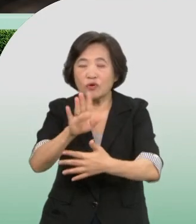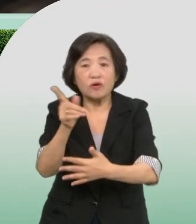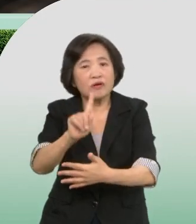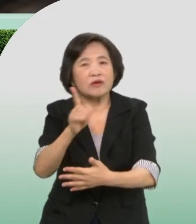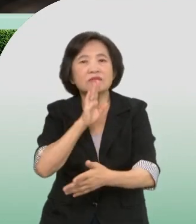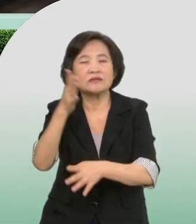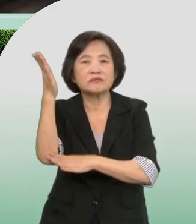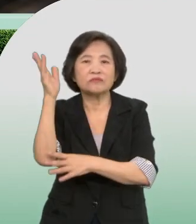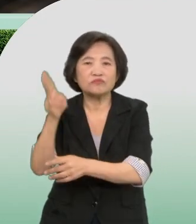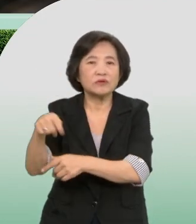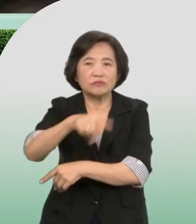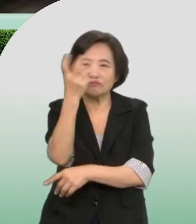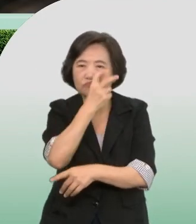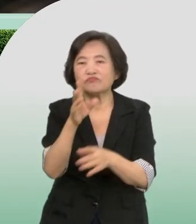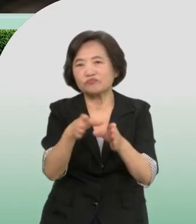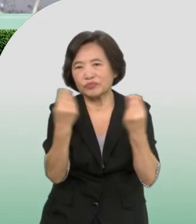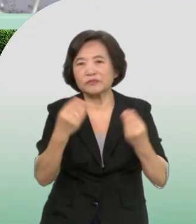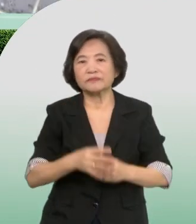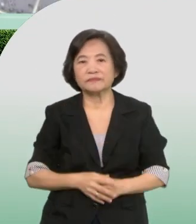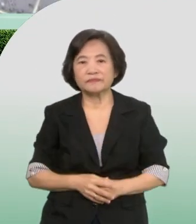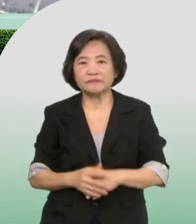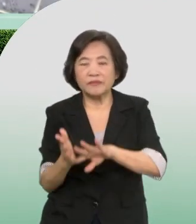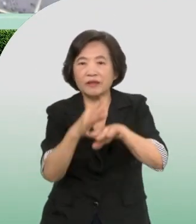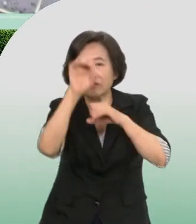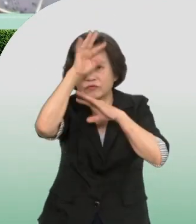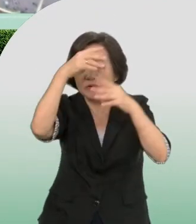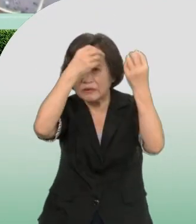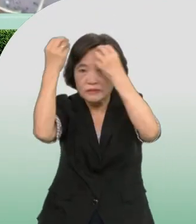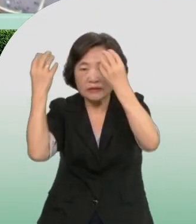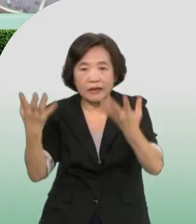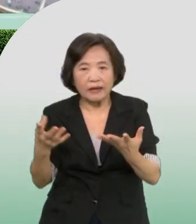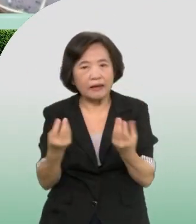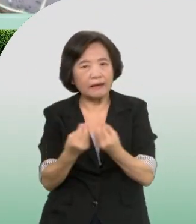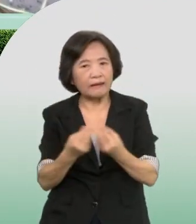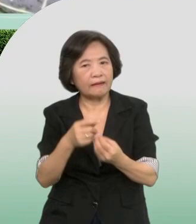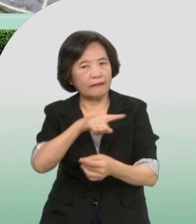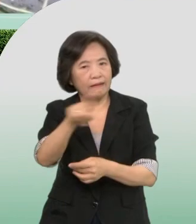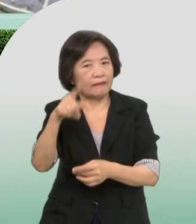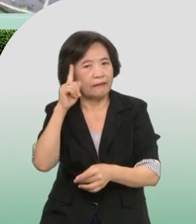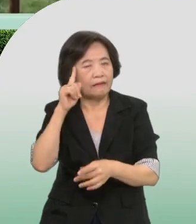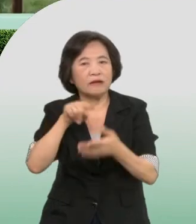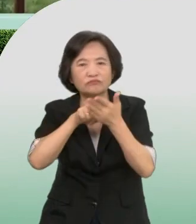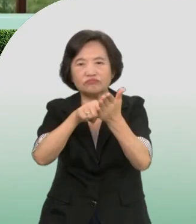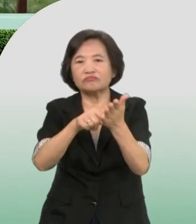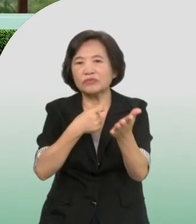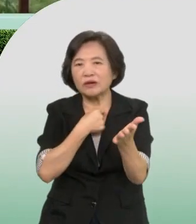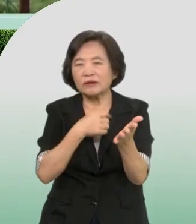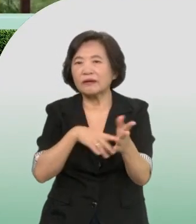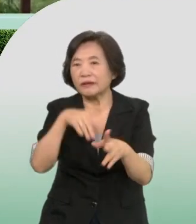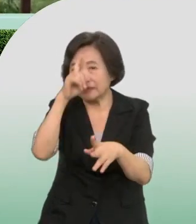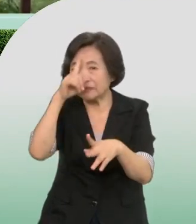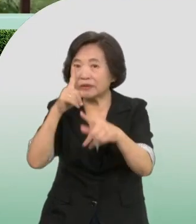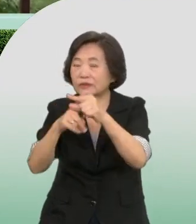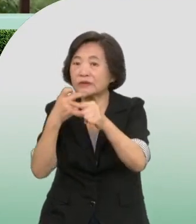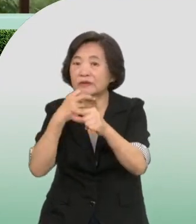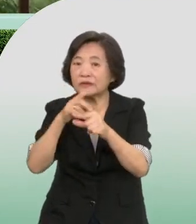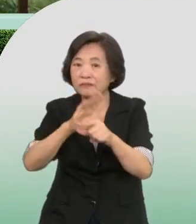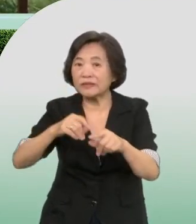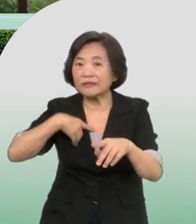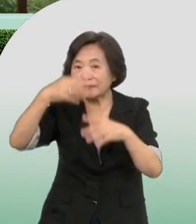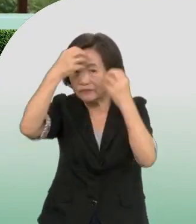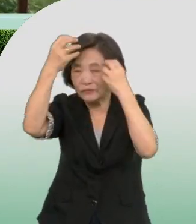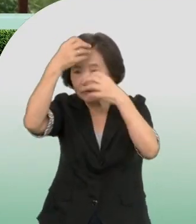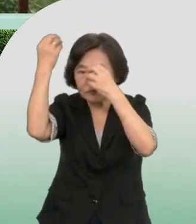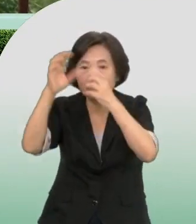国，每年里面不是现场勘察的对象。不过，有种王里复国的农民去演义会澄清，要求中